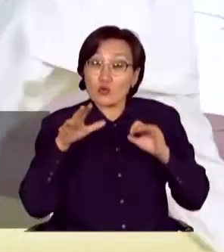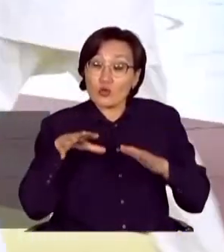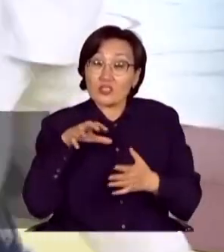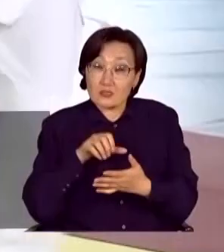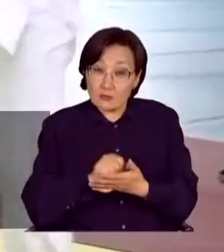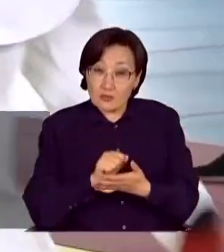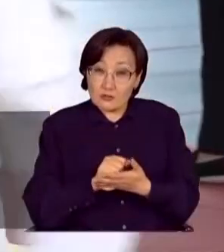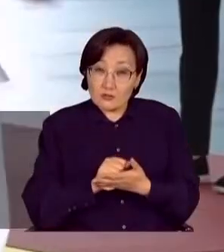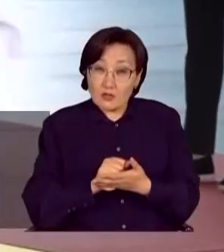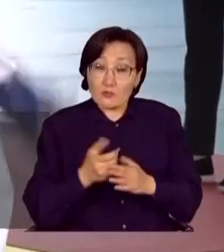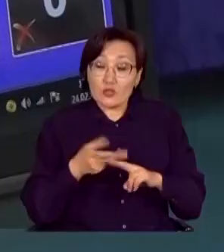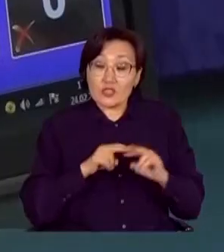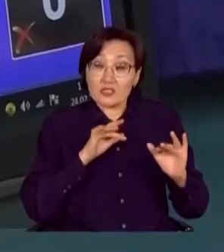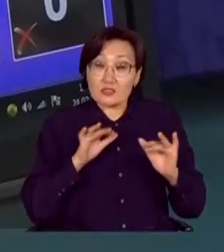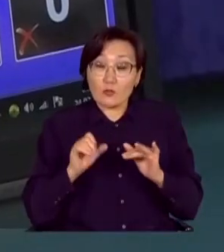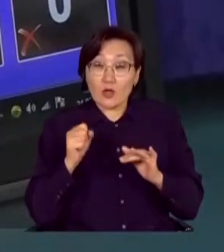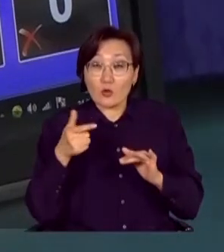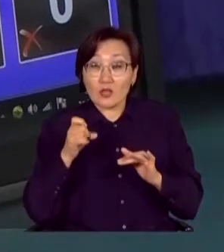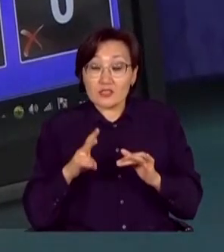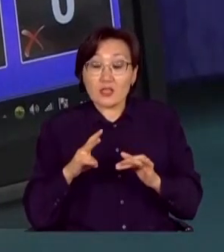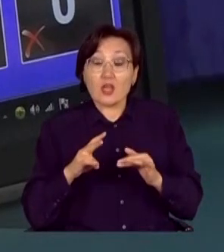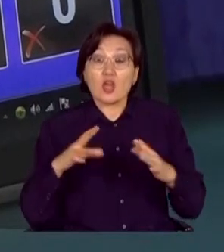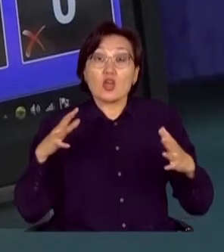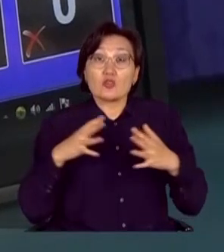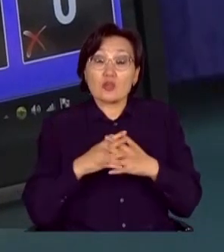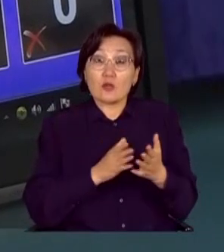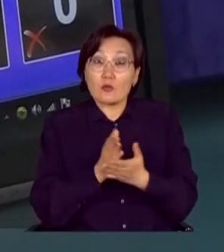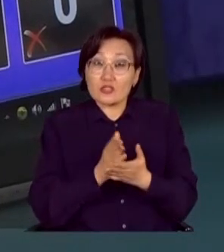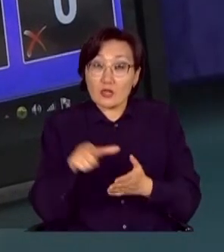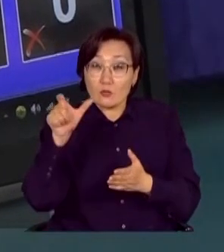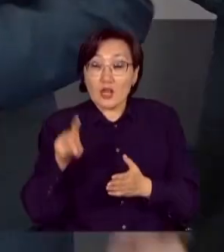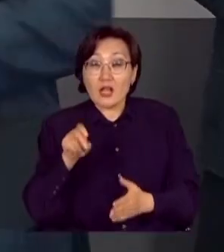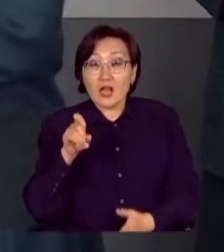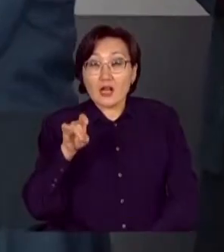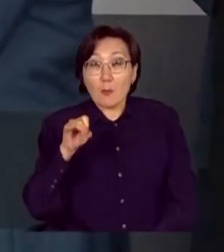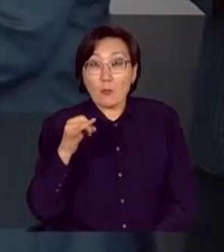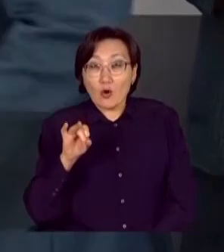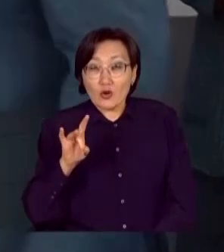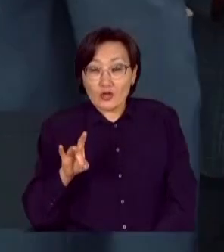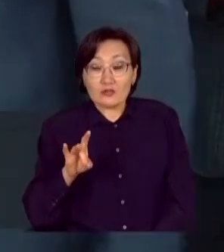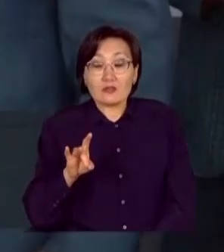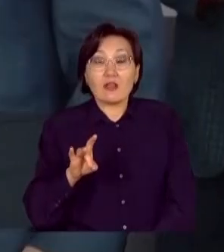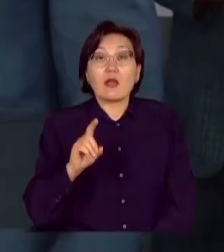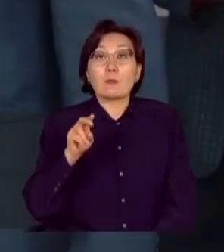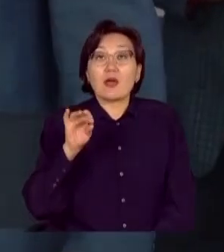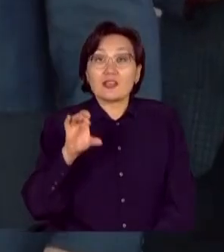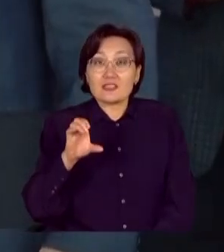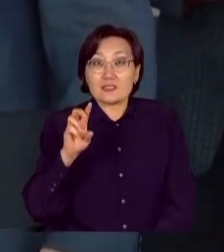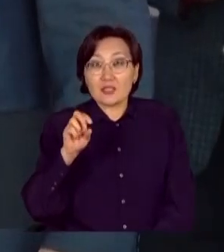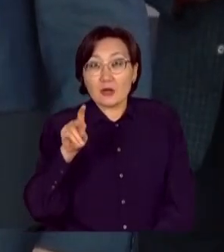тұрақтады. Айта кетсек, бұл іс-шара Ауған соғысының ардагері даңқты қолбасшы қарамайор Борис Керімбаевті еске алуға